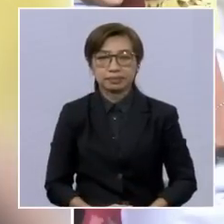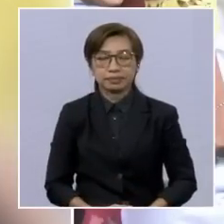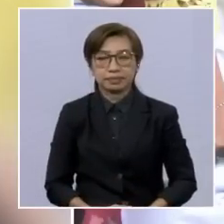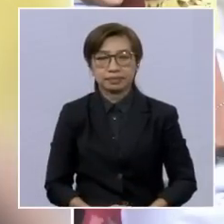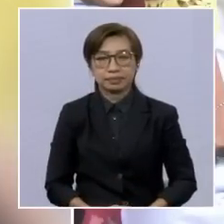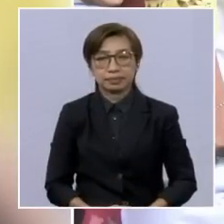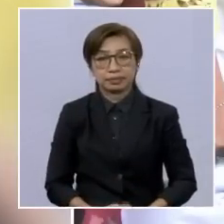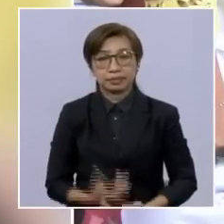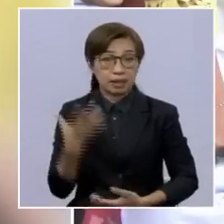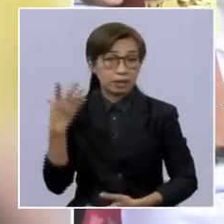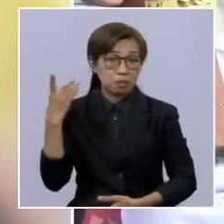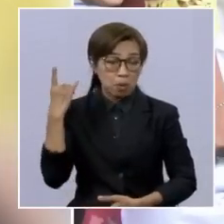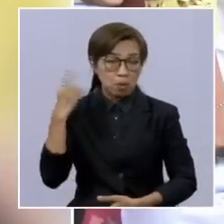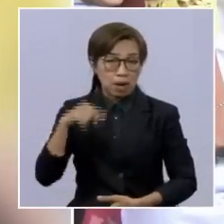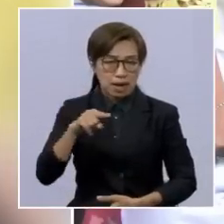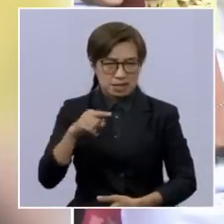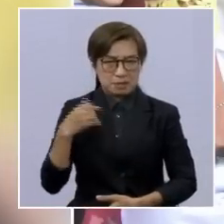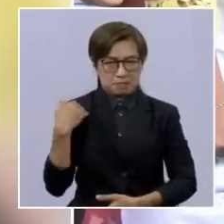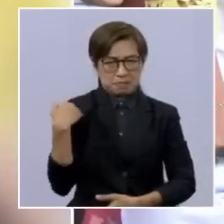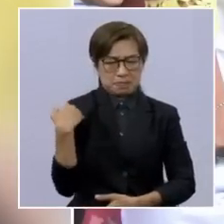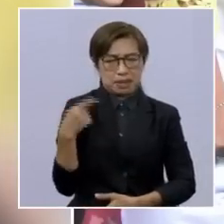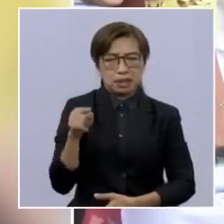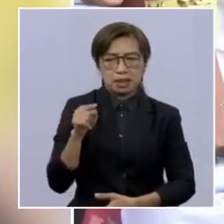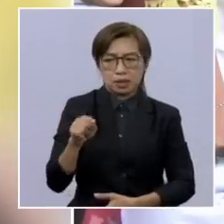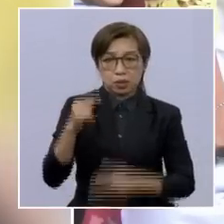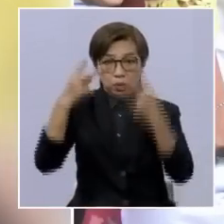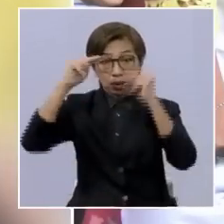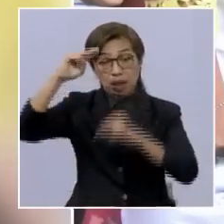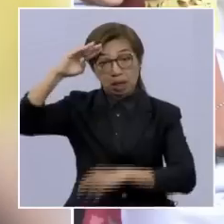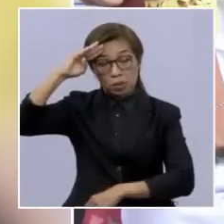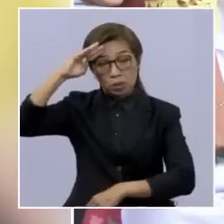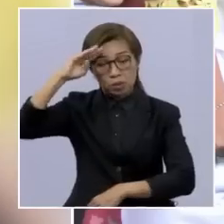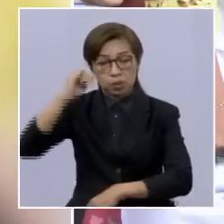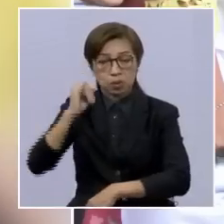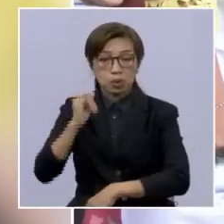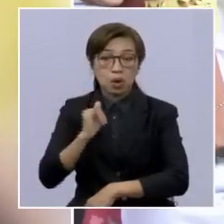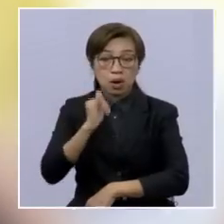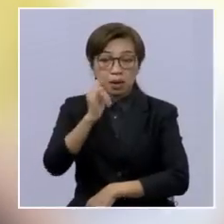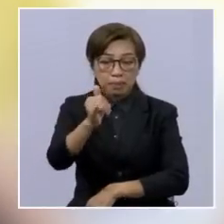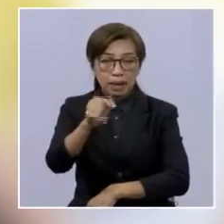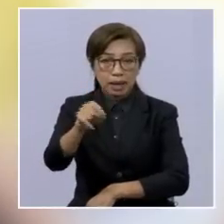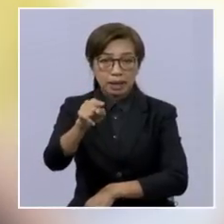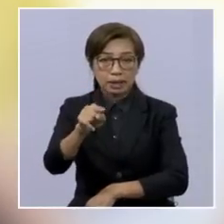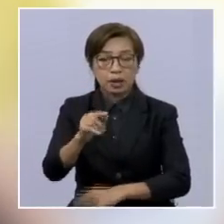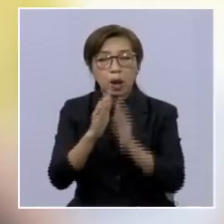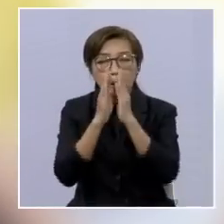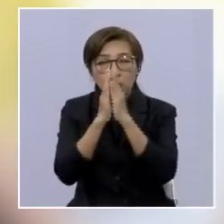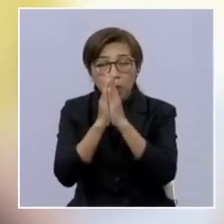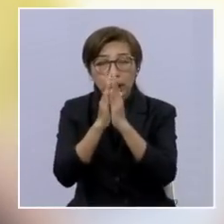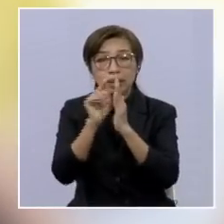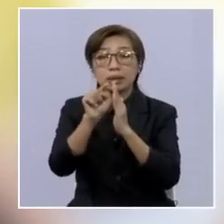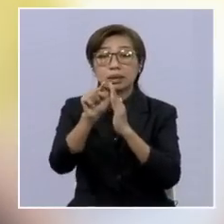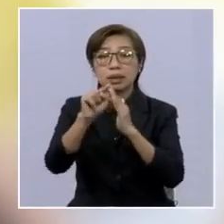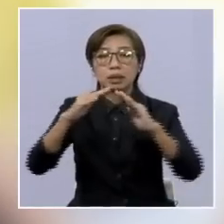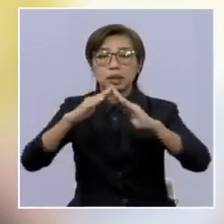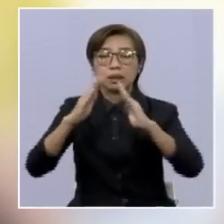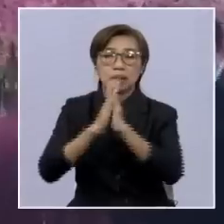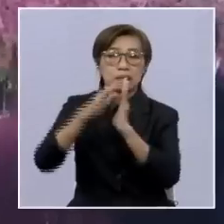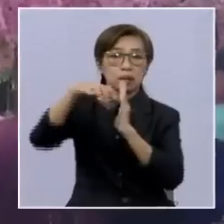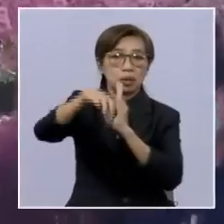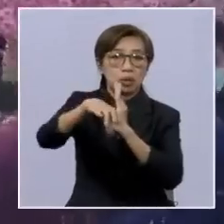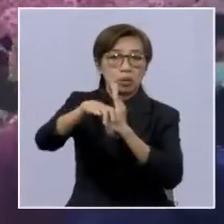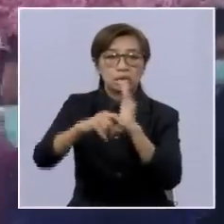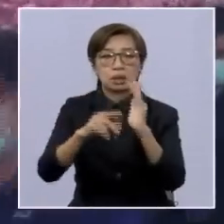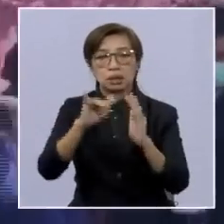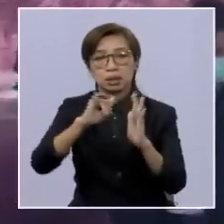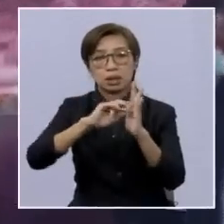แล้วเมื่อวานคุณผู้ชมคะมีอยู่ช่วงหนึ่งนะคะที่ท่านนายกเนี่ยเดินทางไปกราบไหว้สักการะนะคะที่วัดยาง